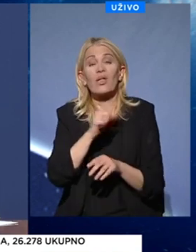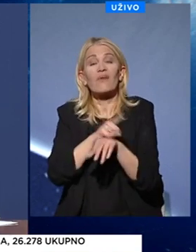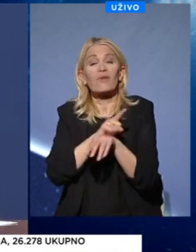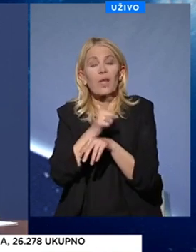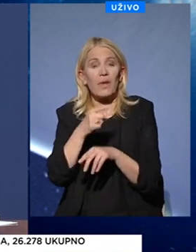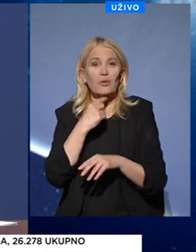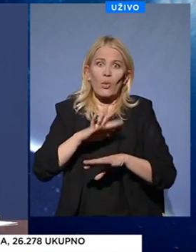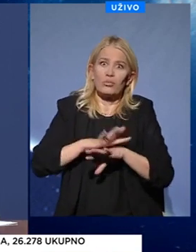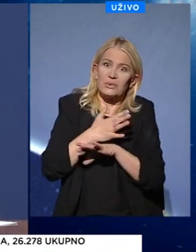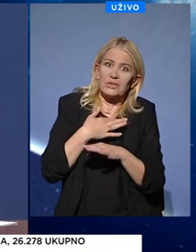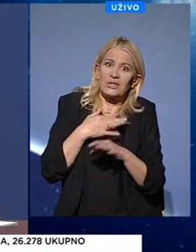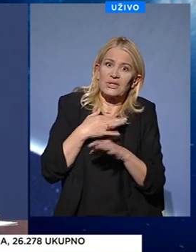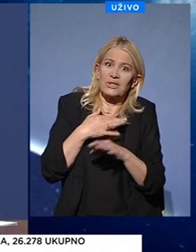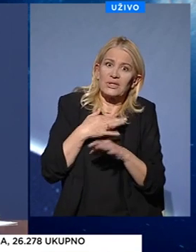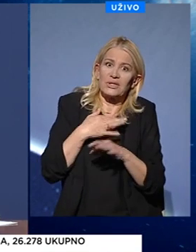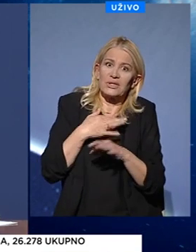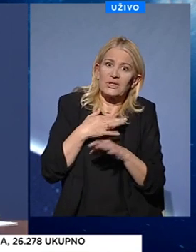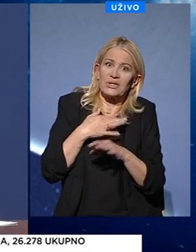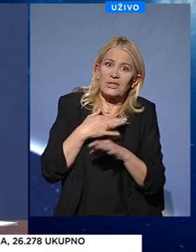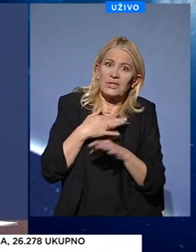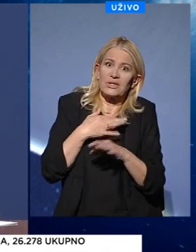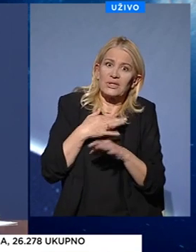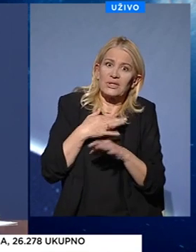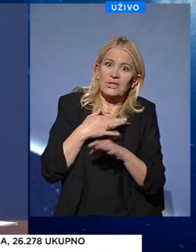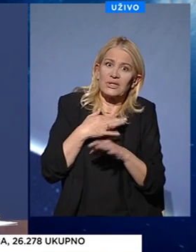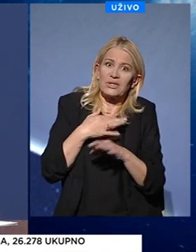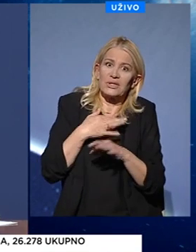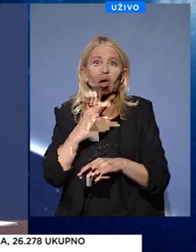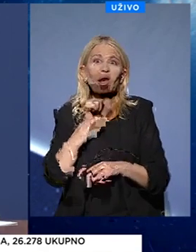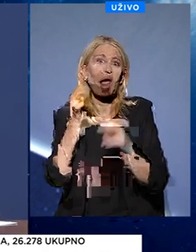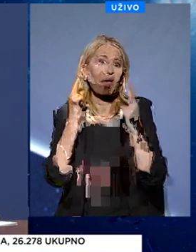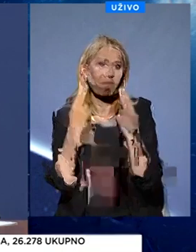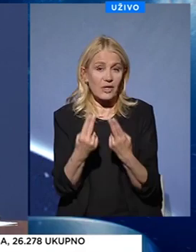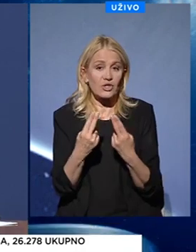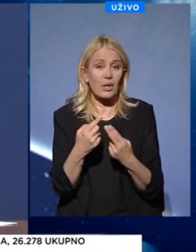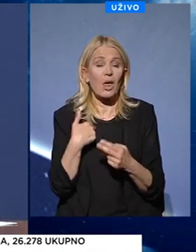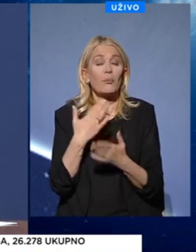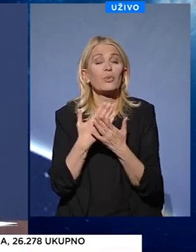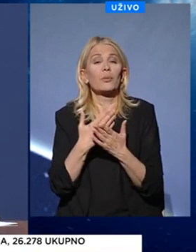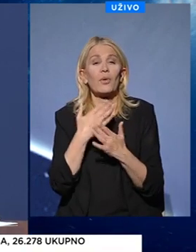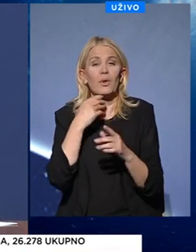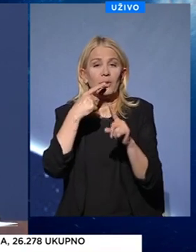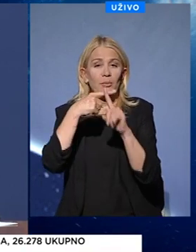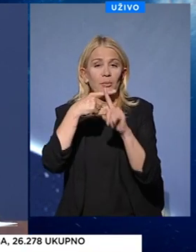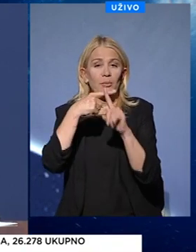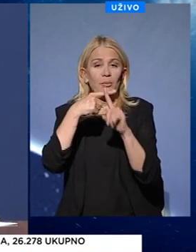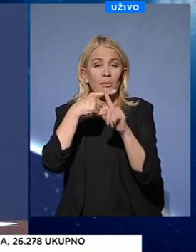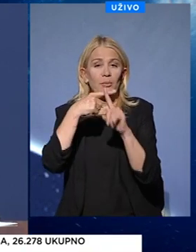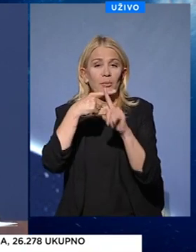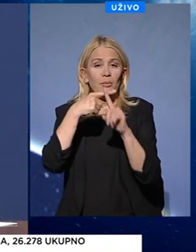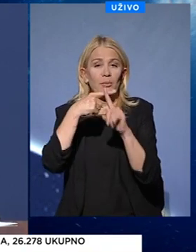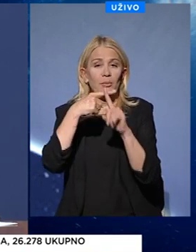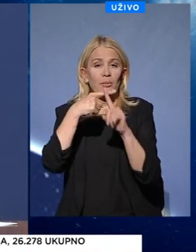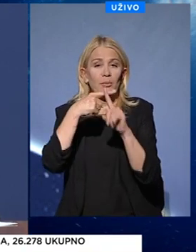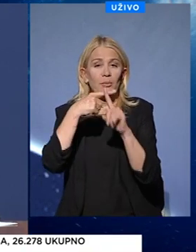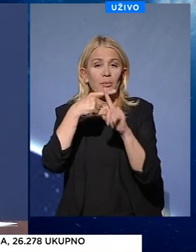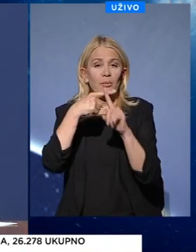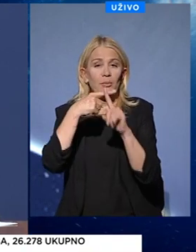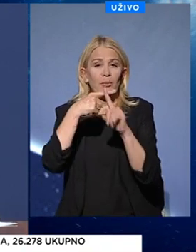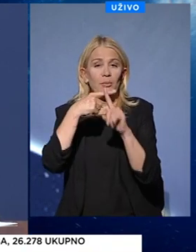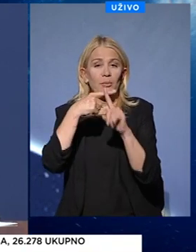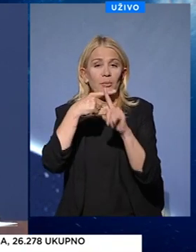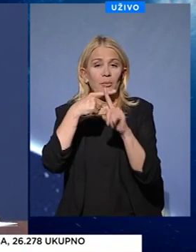utiske sredimo, da se pridržavamo ovih mera i ono što je najbitnije da budemo pozitivni, samo tako možemo da izađemo iz ovoga i